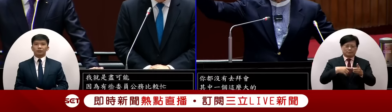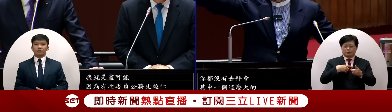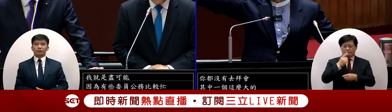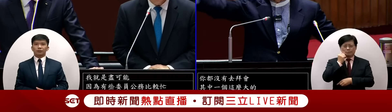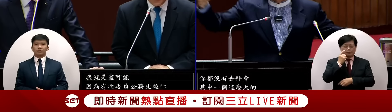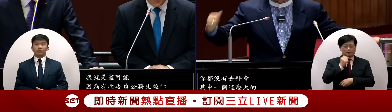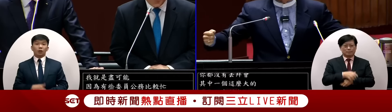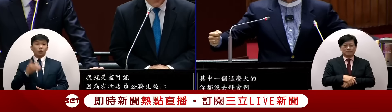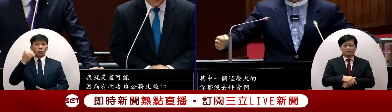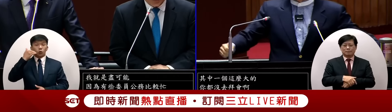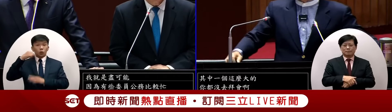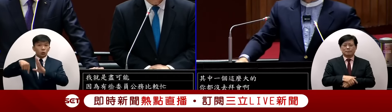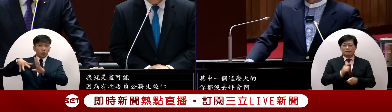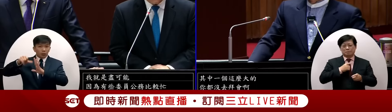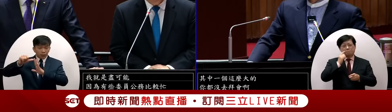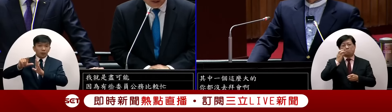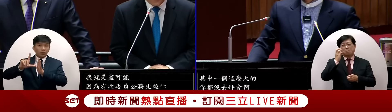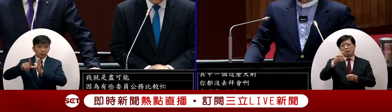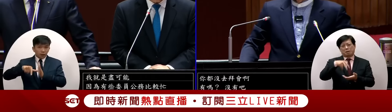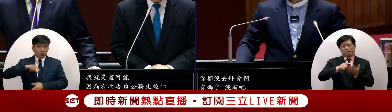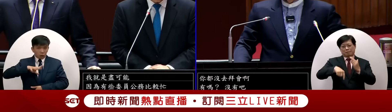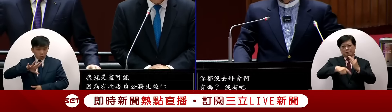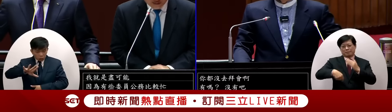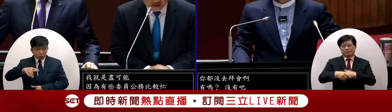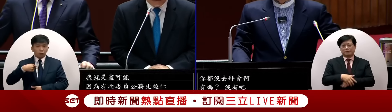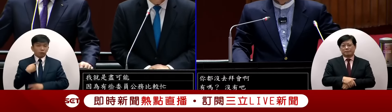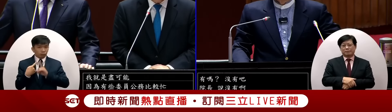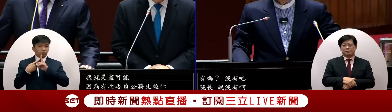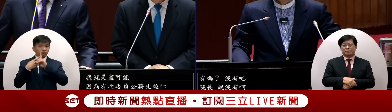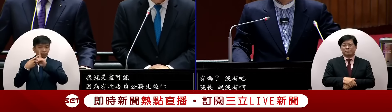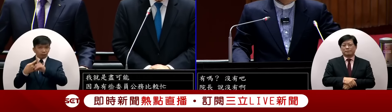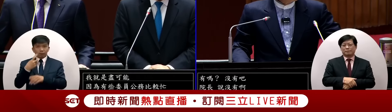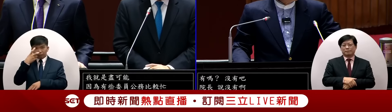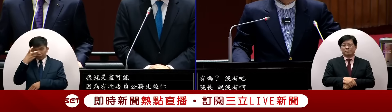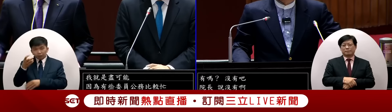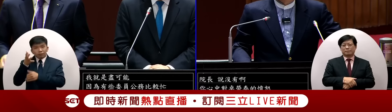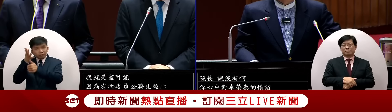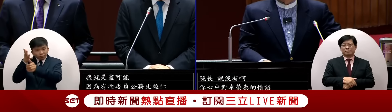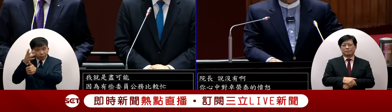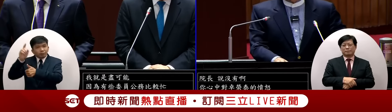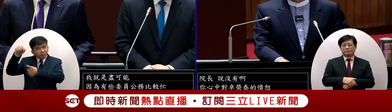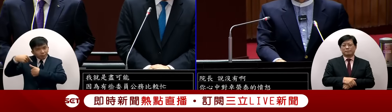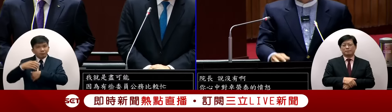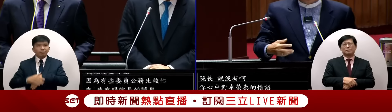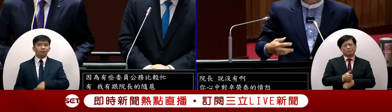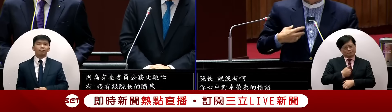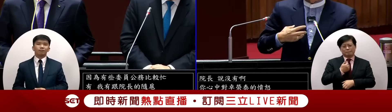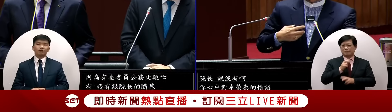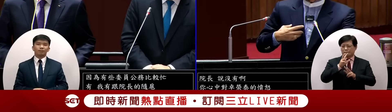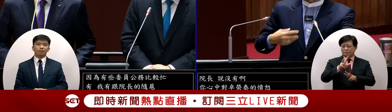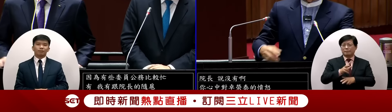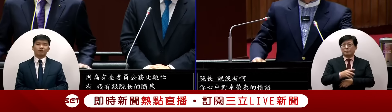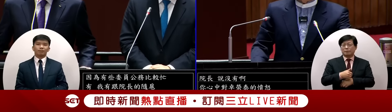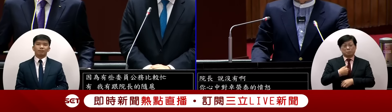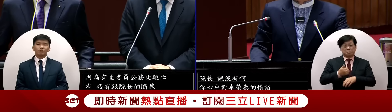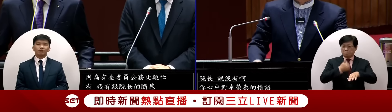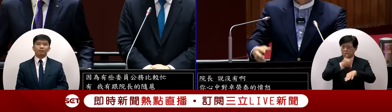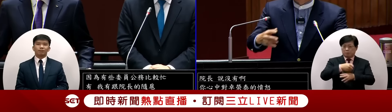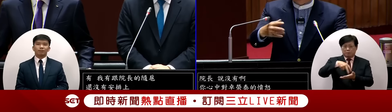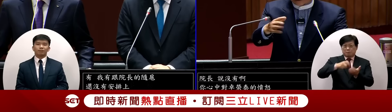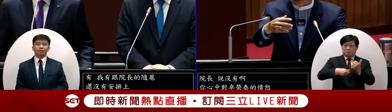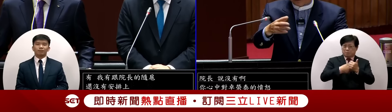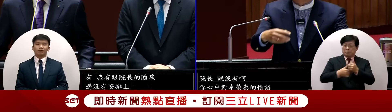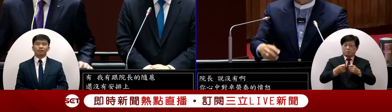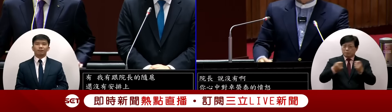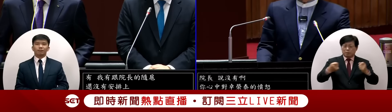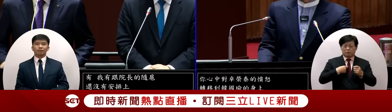瞧不起？ 如果院长有空，我随时啊一定会去跟院长 啊请益。 老实讲了，我当这么久的立委，